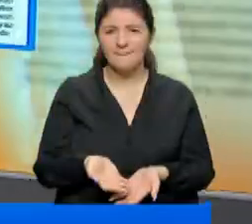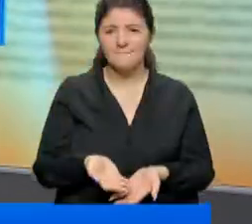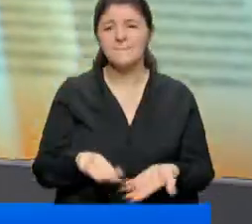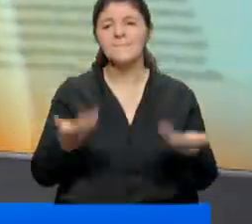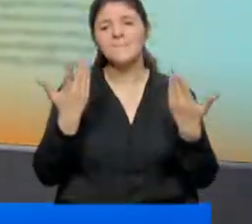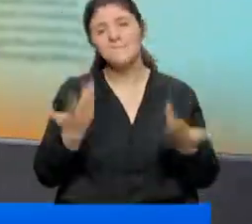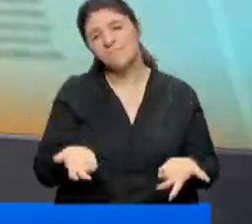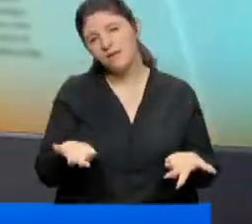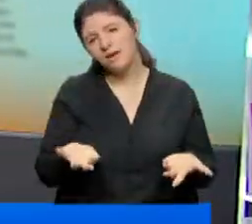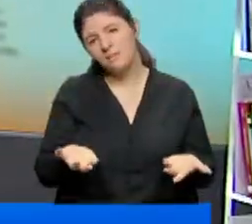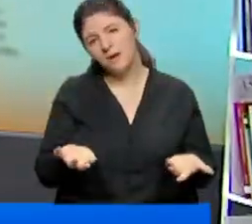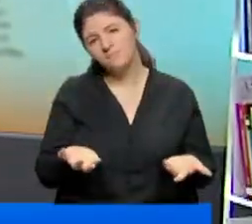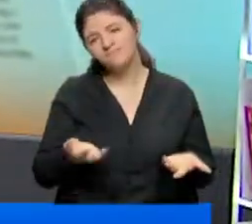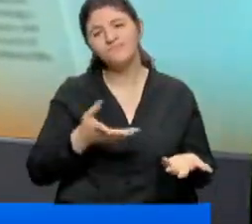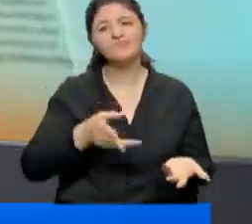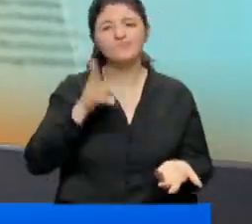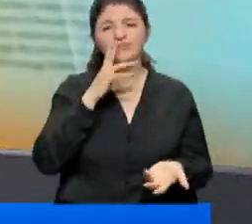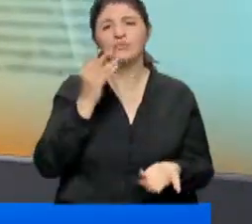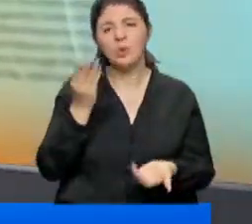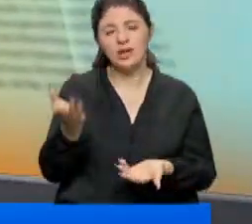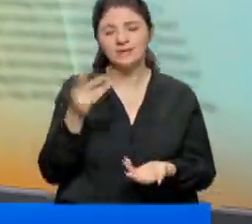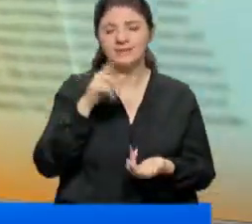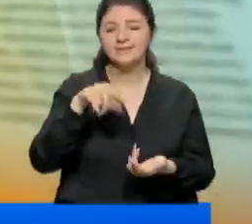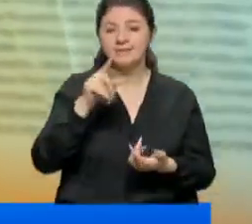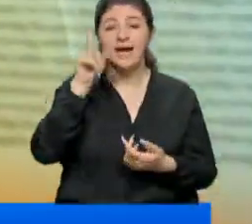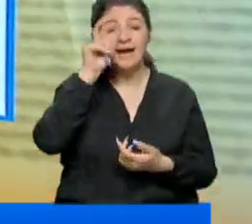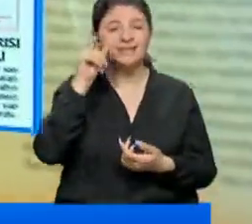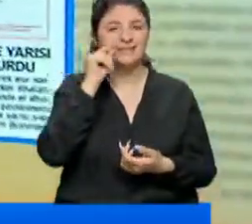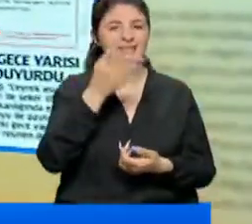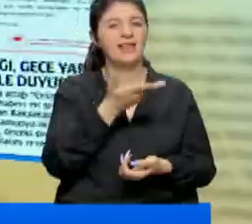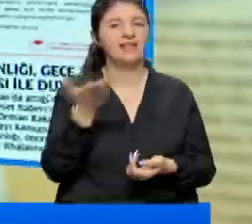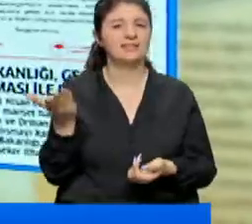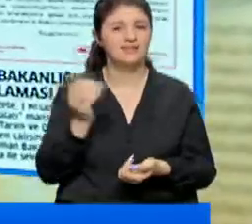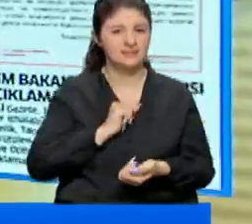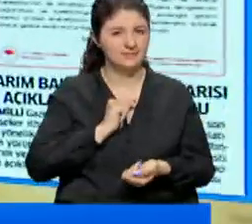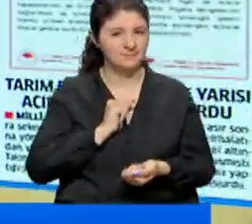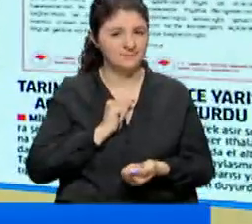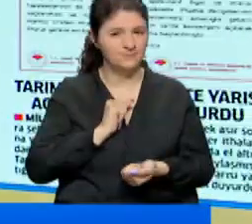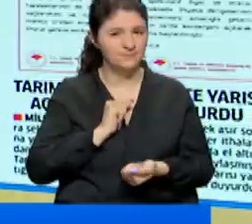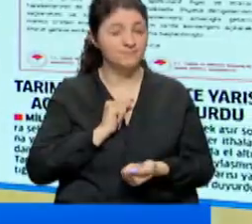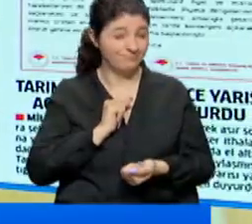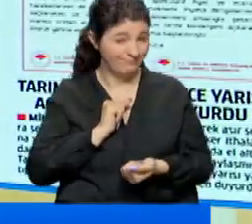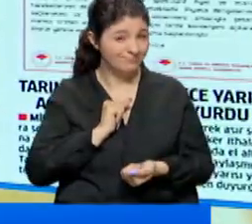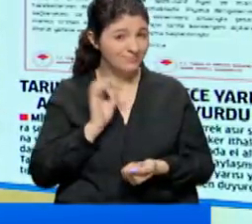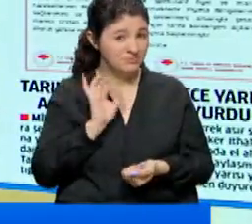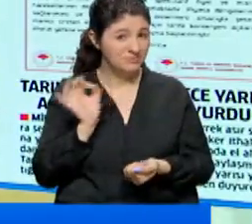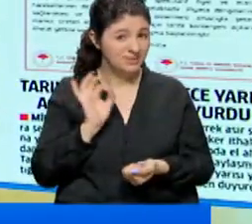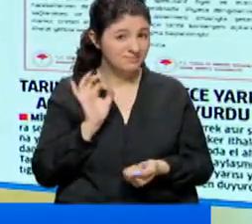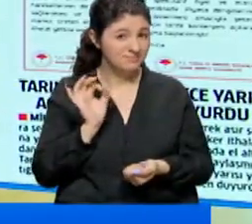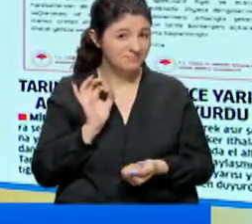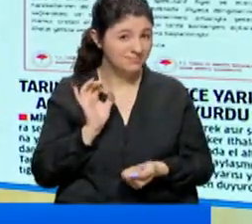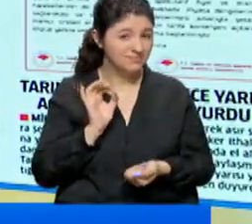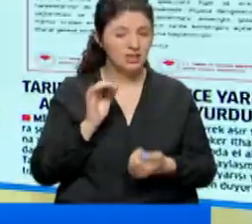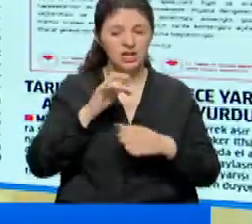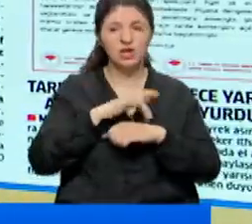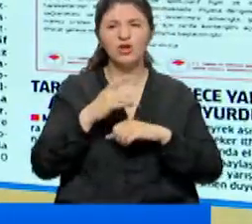ama bu sonuçta Sizler akıllı insanlarsınız bu değil mi